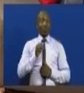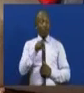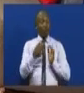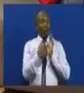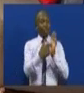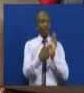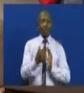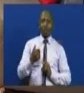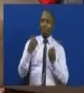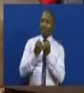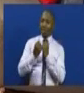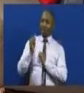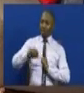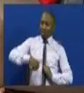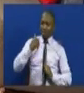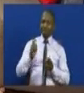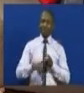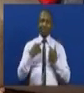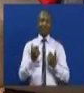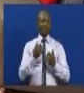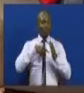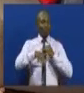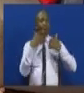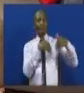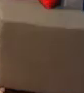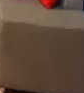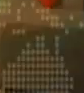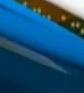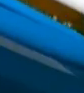kwamba wametimiza wajibu. Na mtende kwenye jaramba sasa.